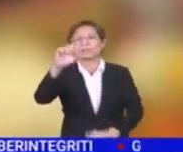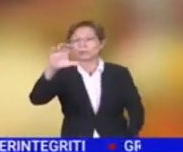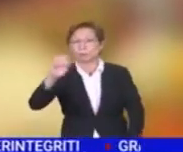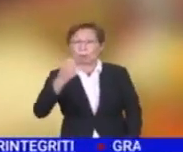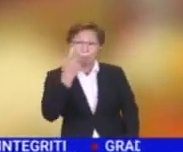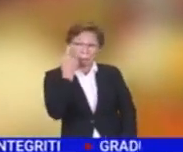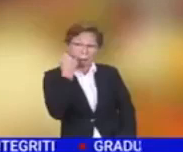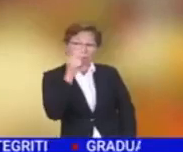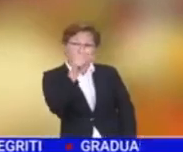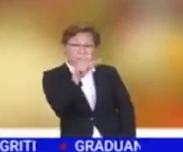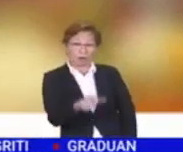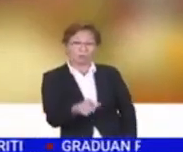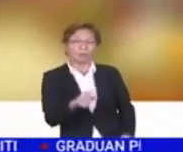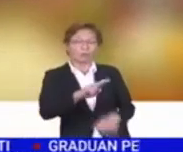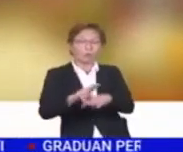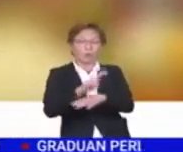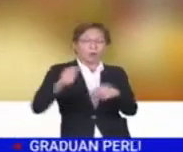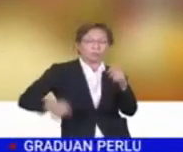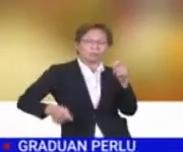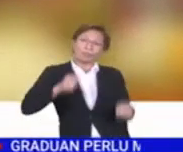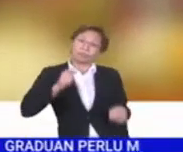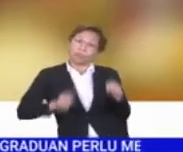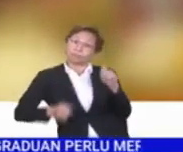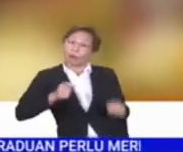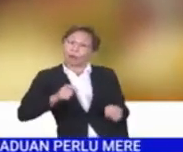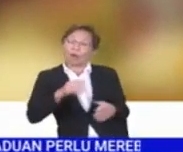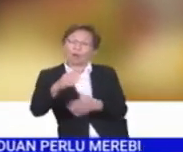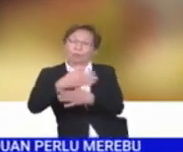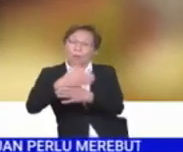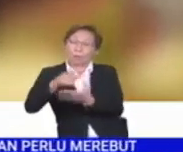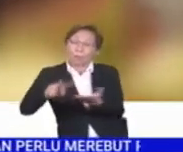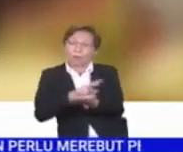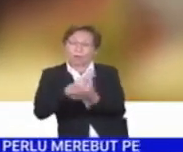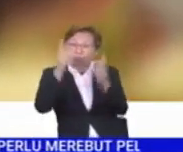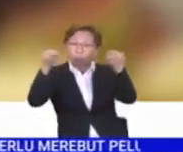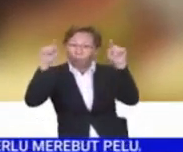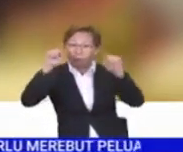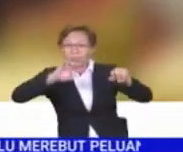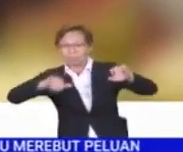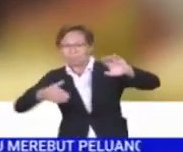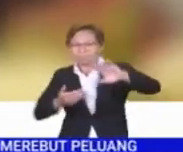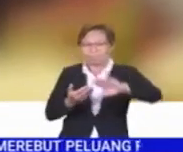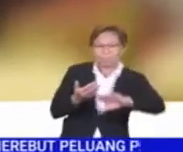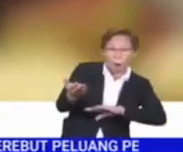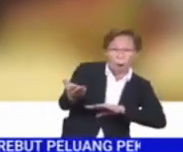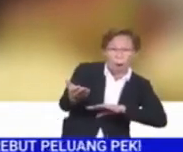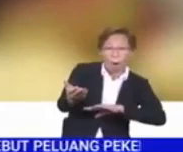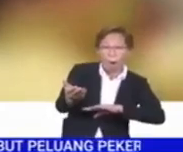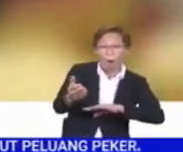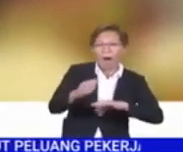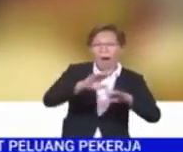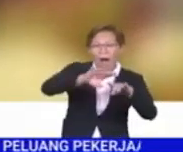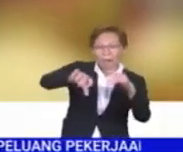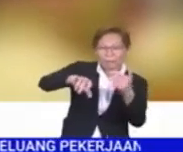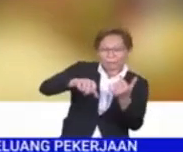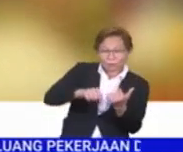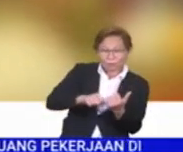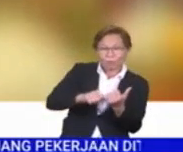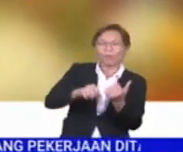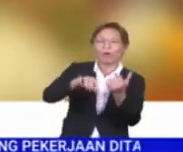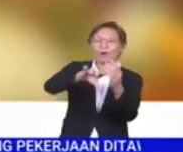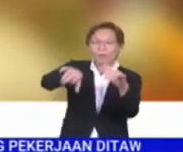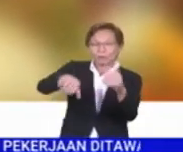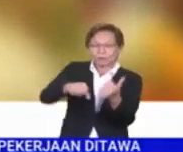Baru-baru ini, seorang pengguna TikTok telah berkongsi sebuah video memaparkan seorang graduan yang bersilat ketika mengambil scroll pada majlis